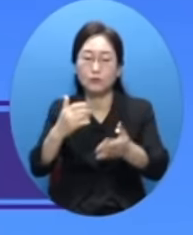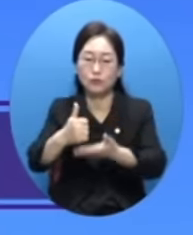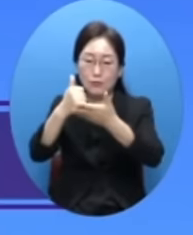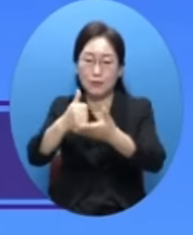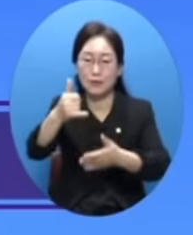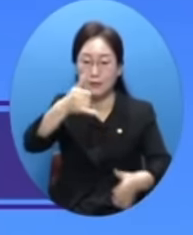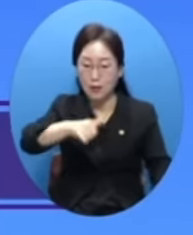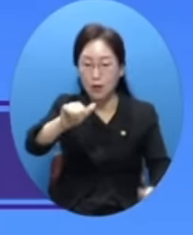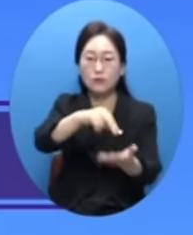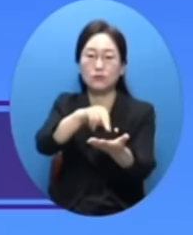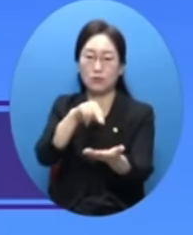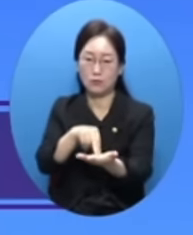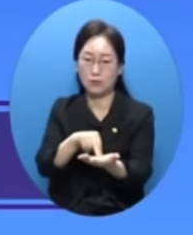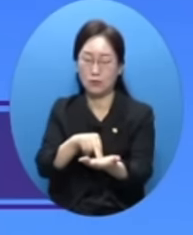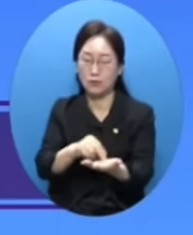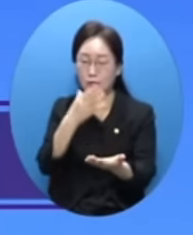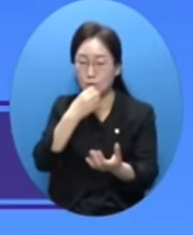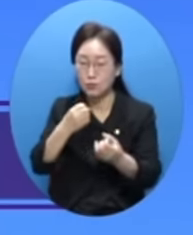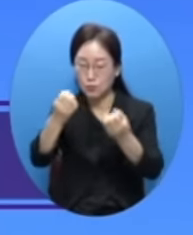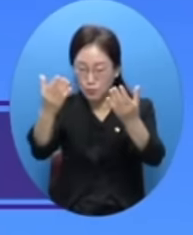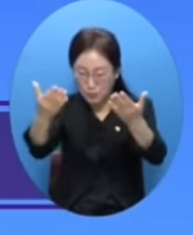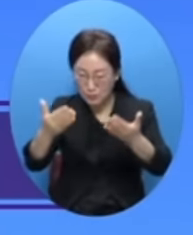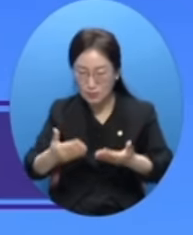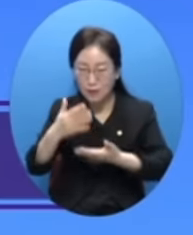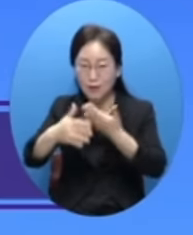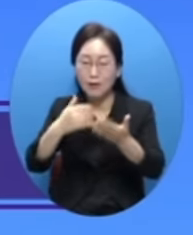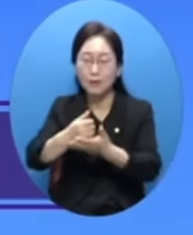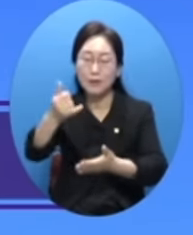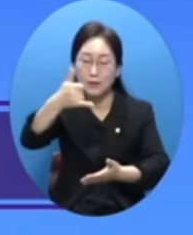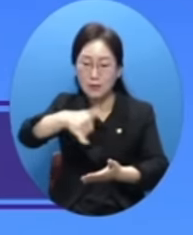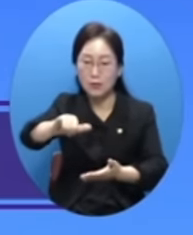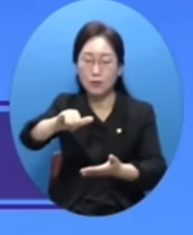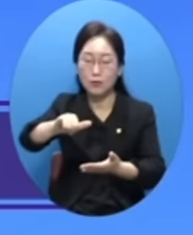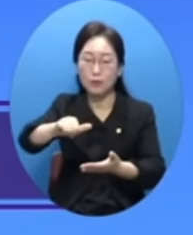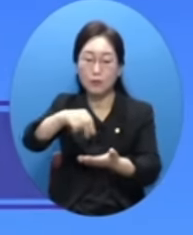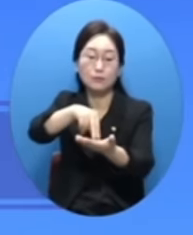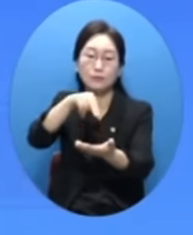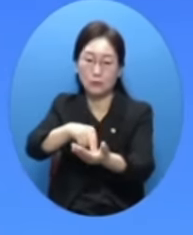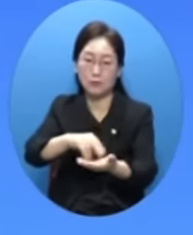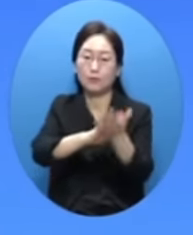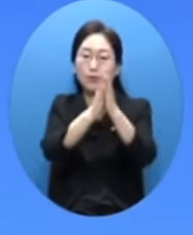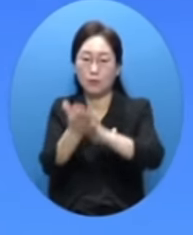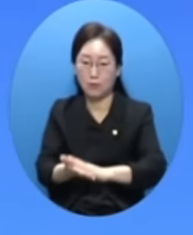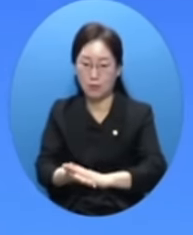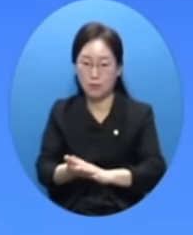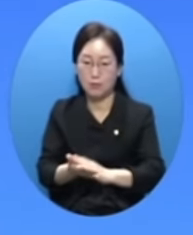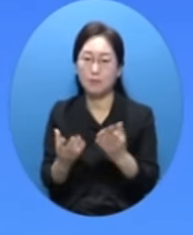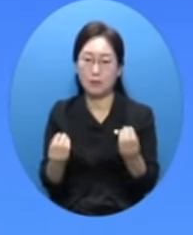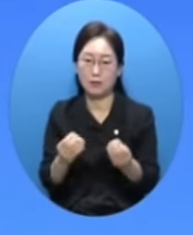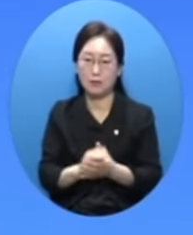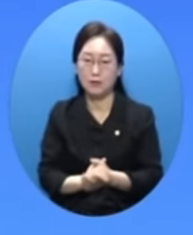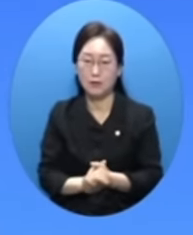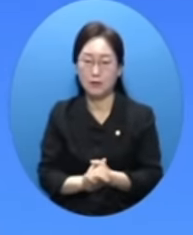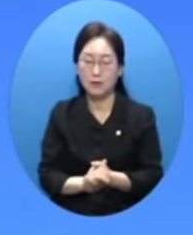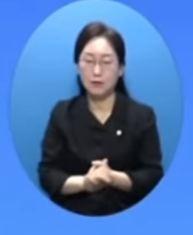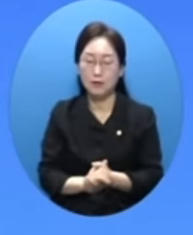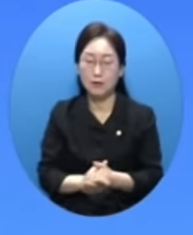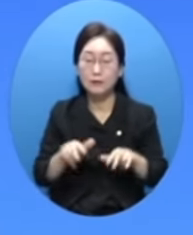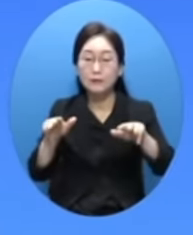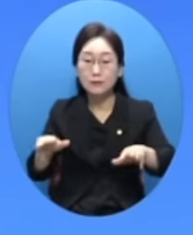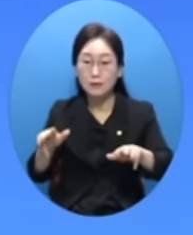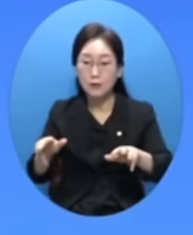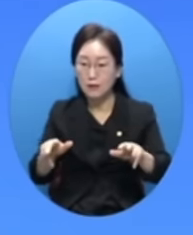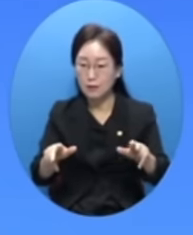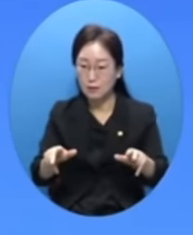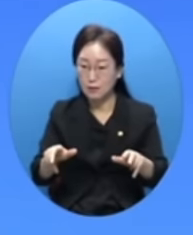자녀로 축복받은 하나님의 자녀로 이미 변화가 되었습니다. 그러므로 이제는 더